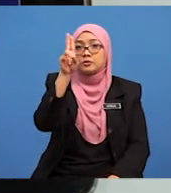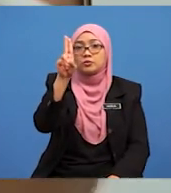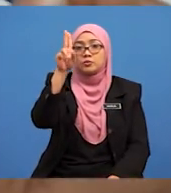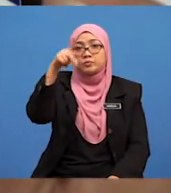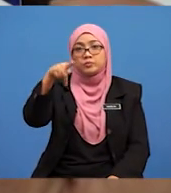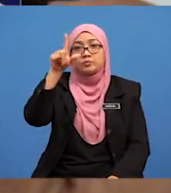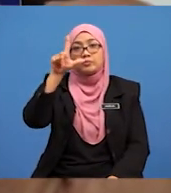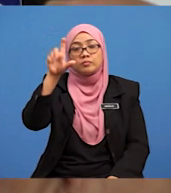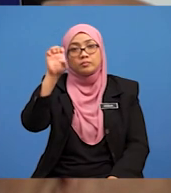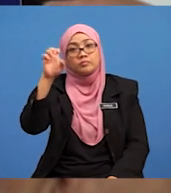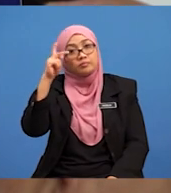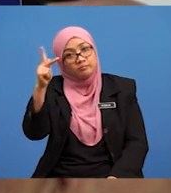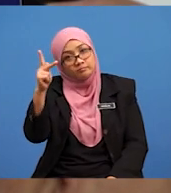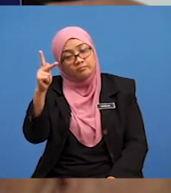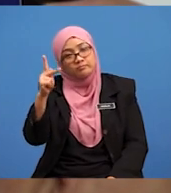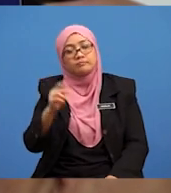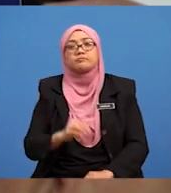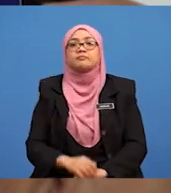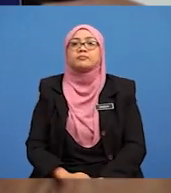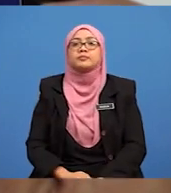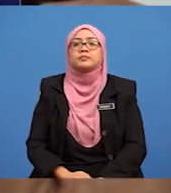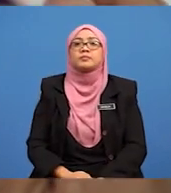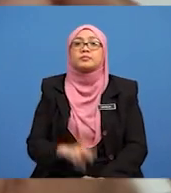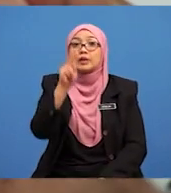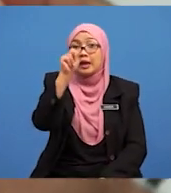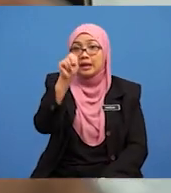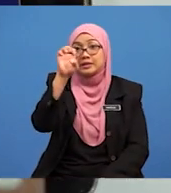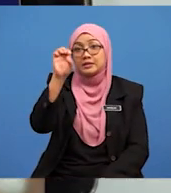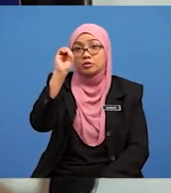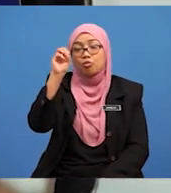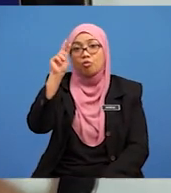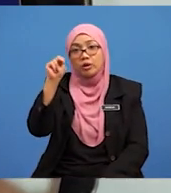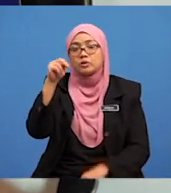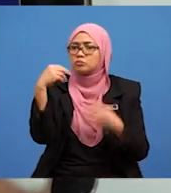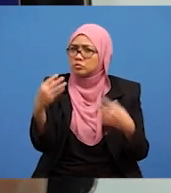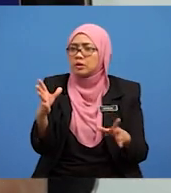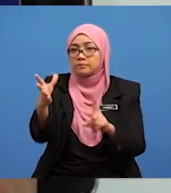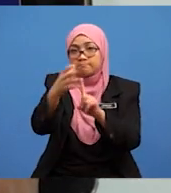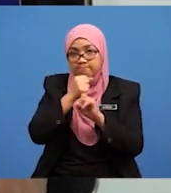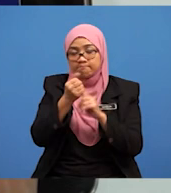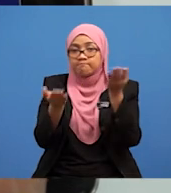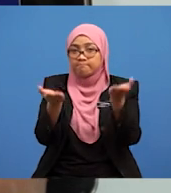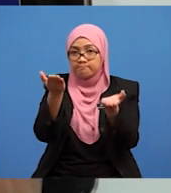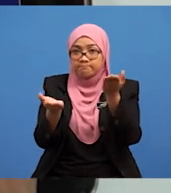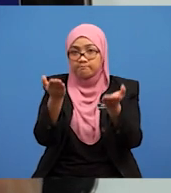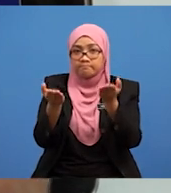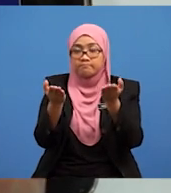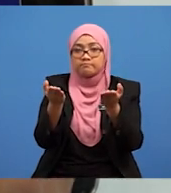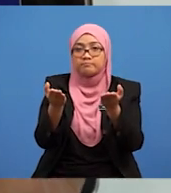duplet, manakala unsur neon telah mencapai keseimbangan yang dipanggil